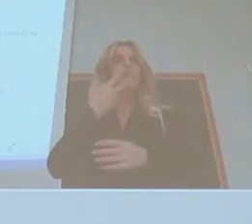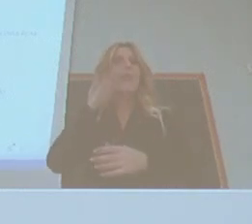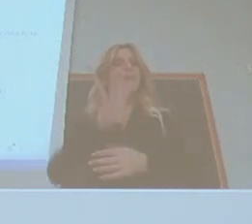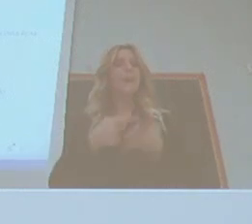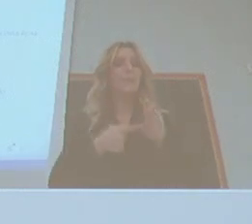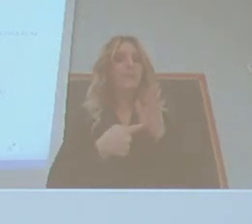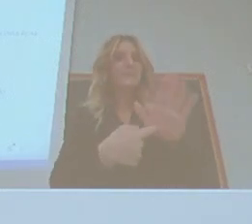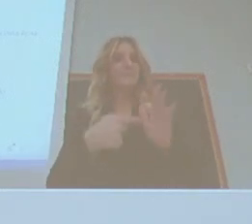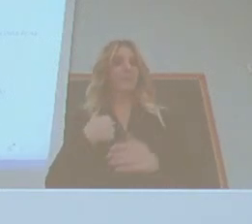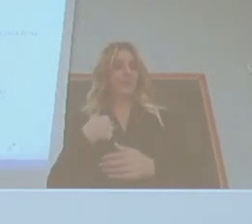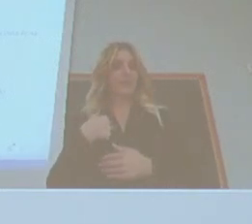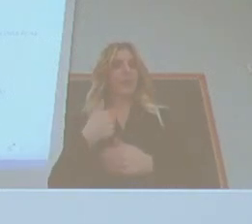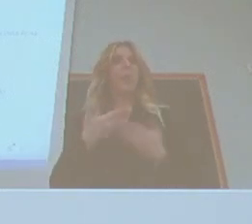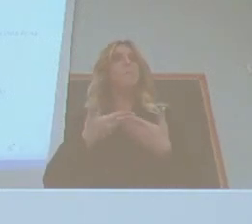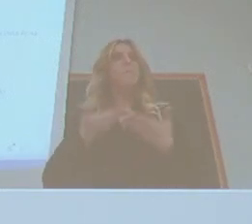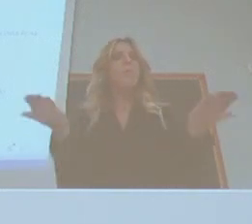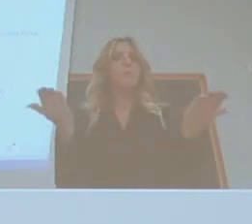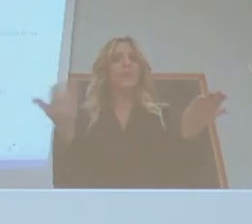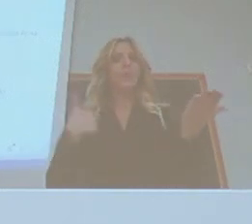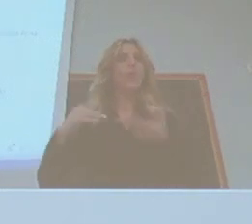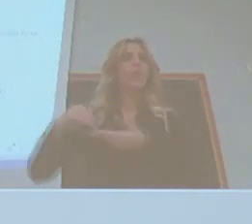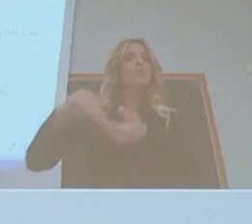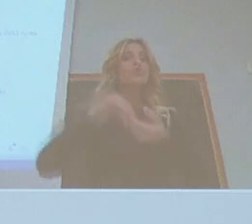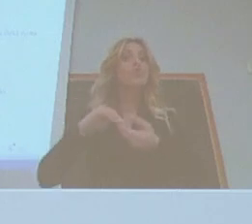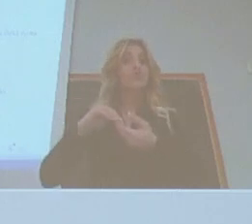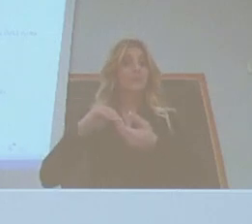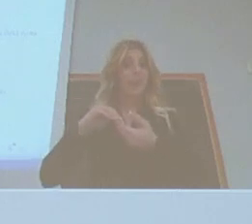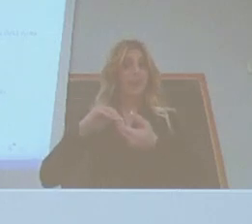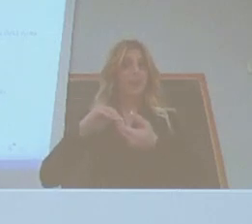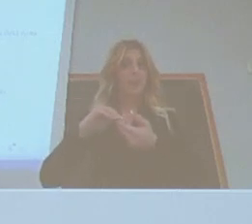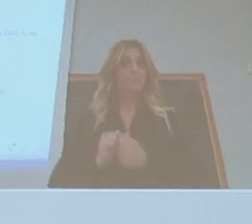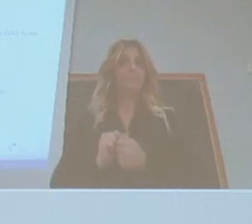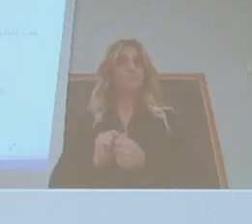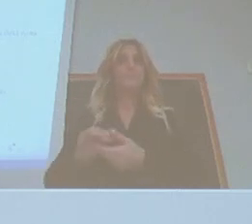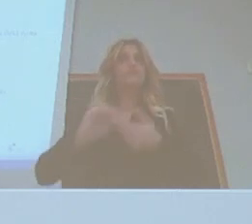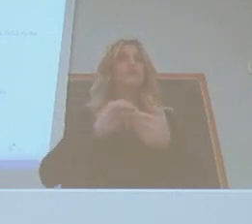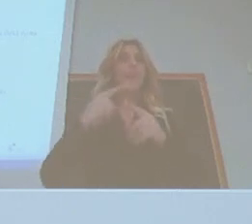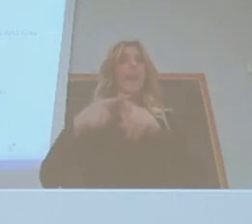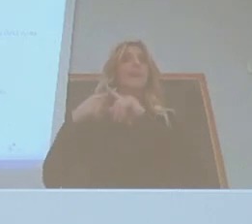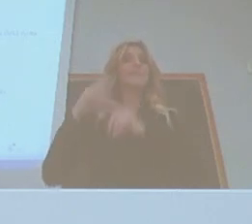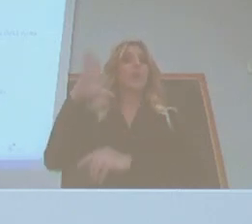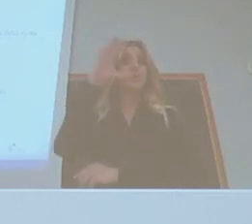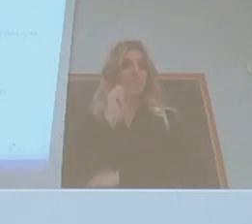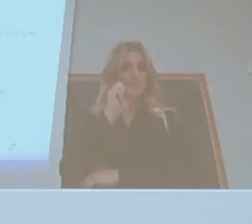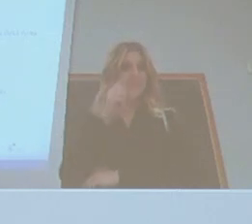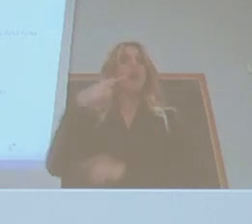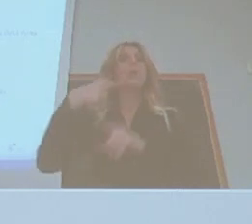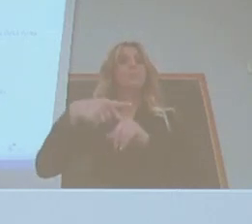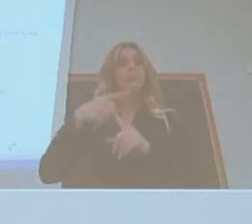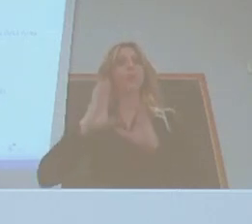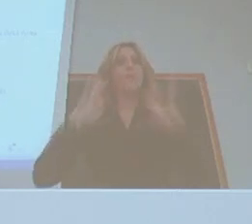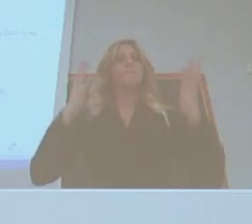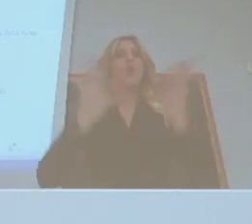rappresentante dell'opinione pubblica, della società extra università e extra mondo